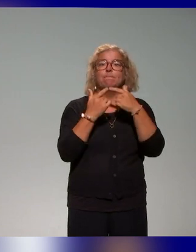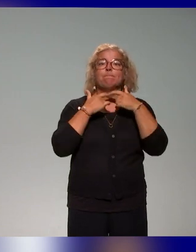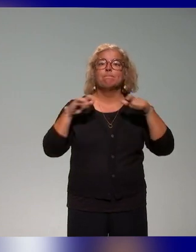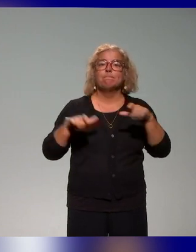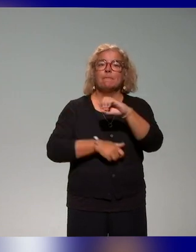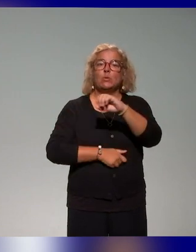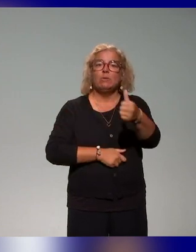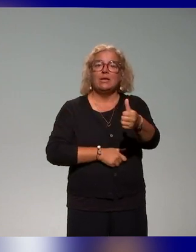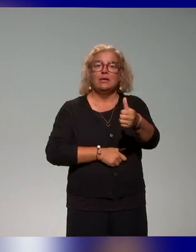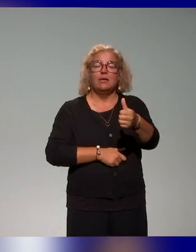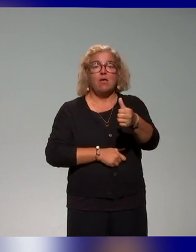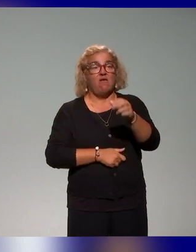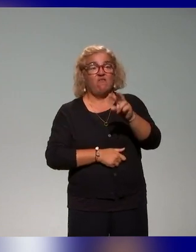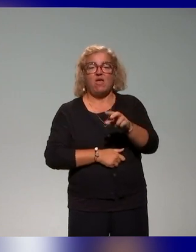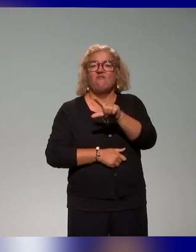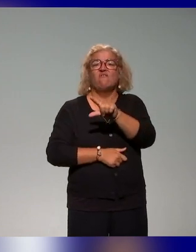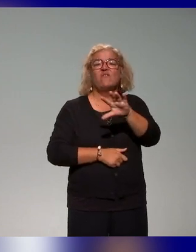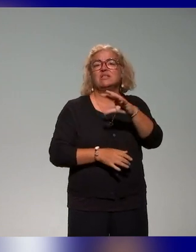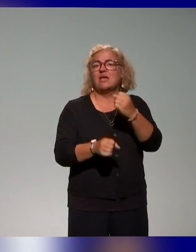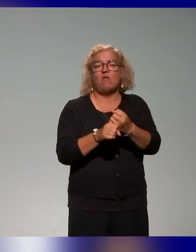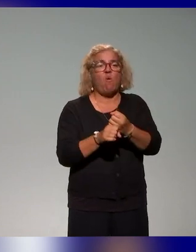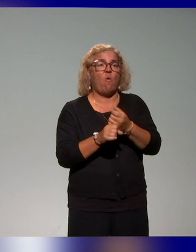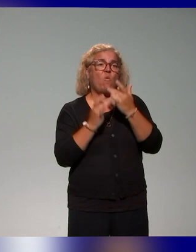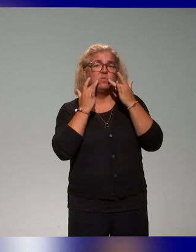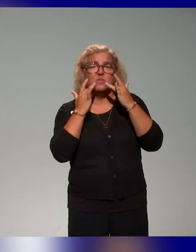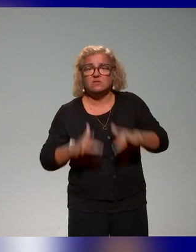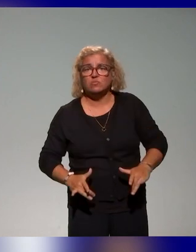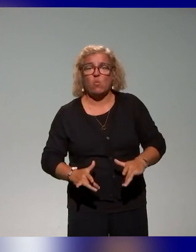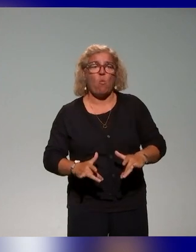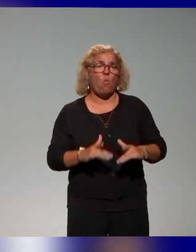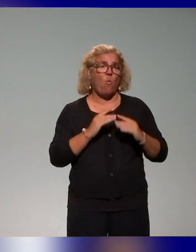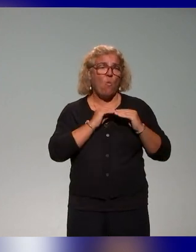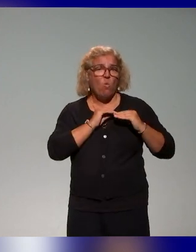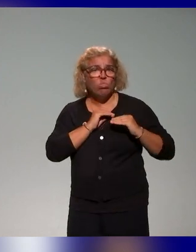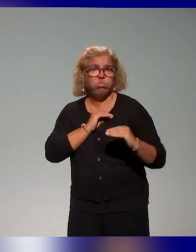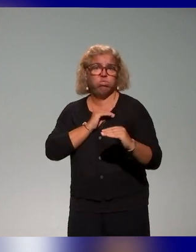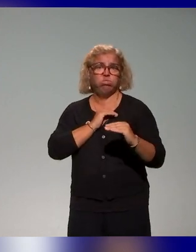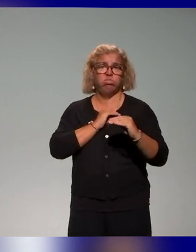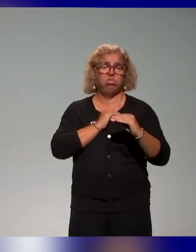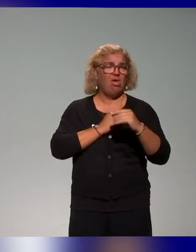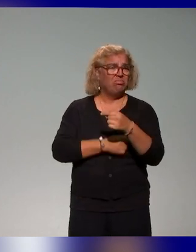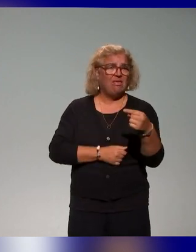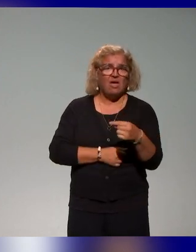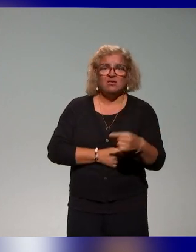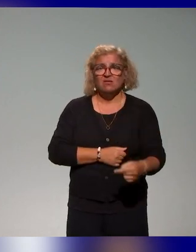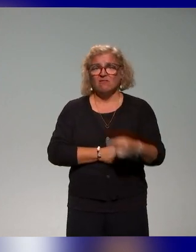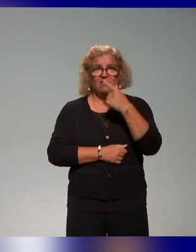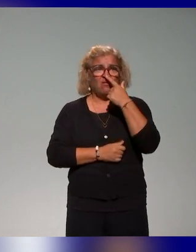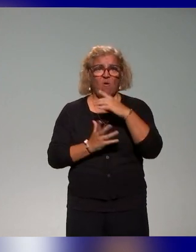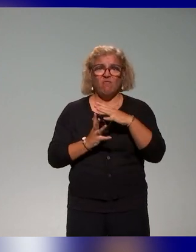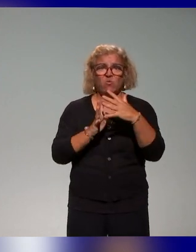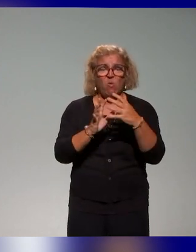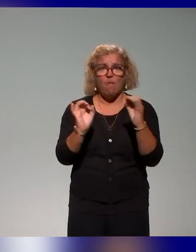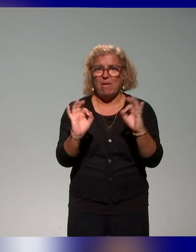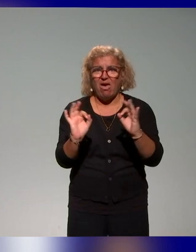et 25 ans de déception, de traversée du désert, de négatif, de quand c'est que ça va bouger, de est-ce